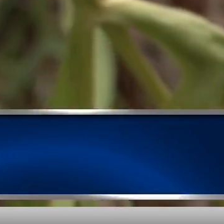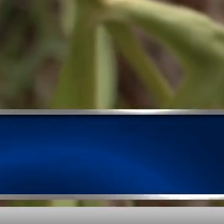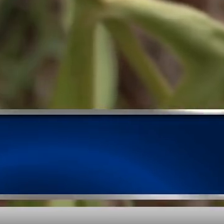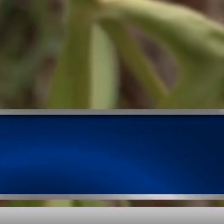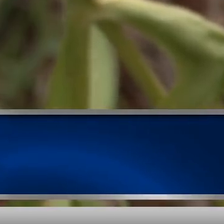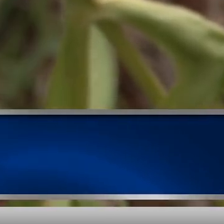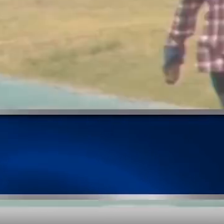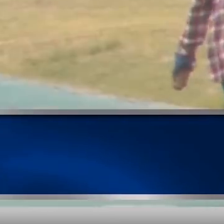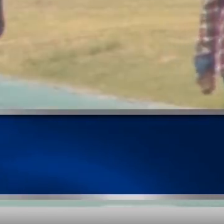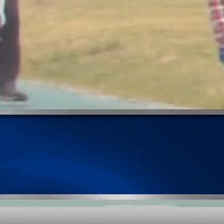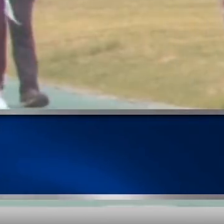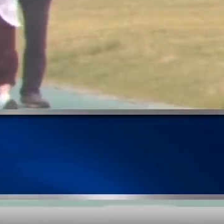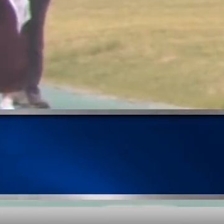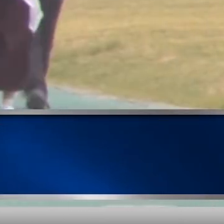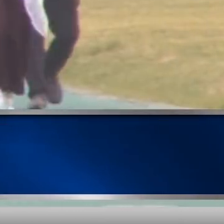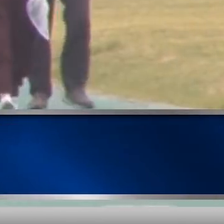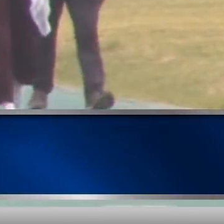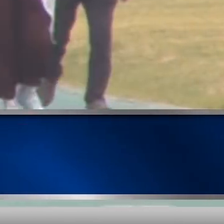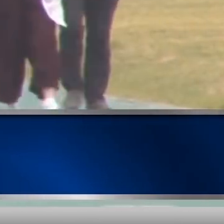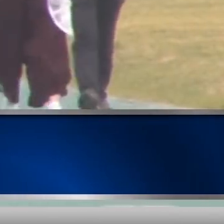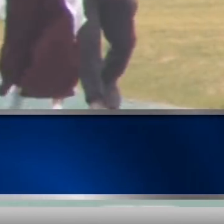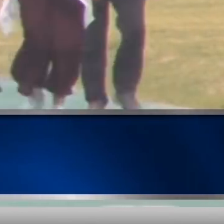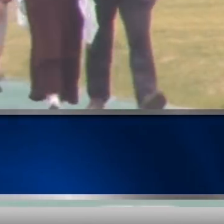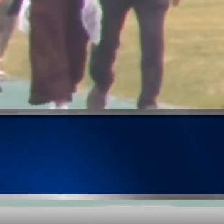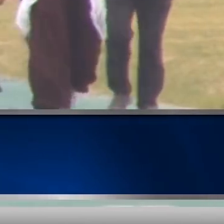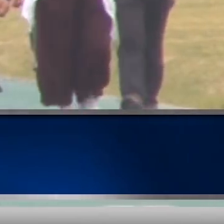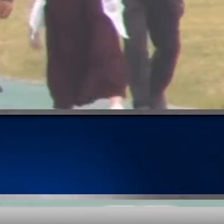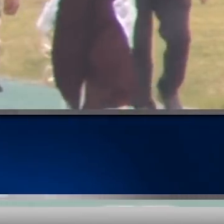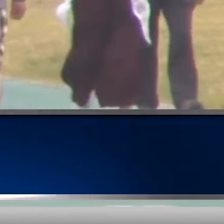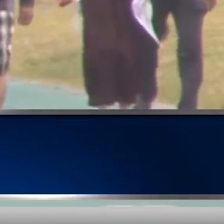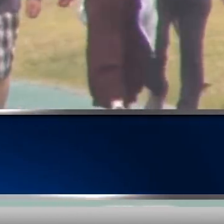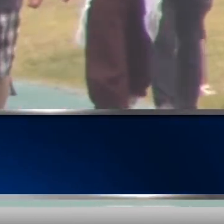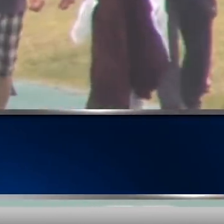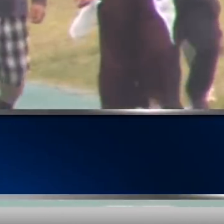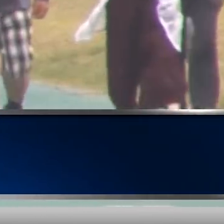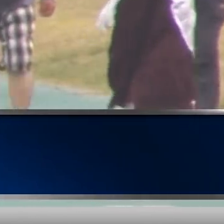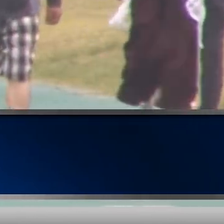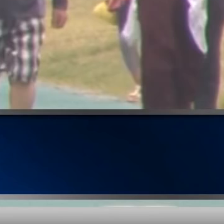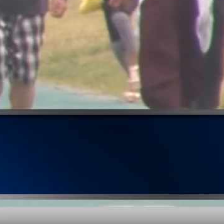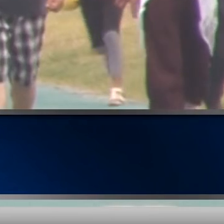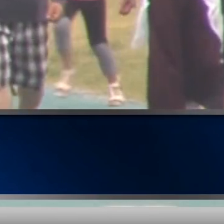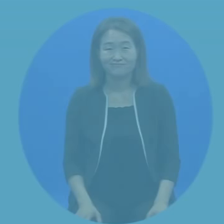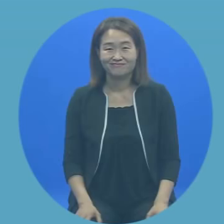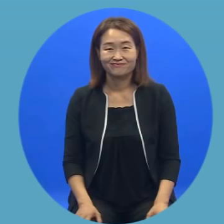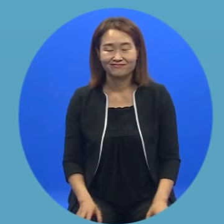기상청은 6월 1일 2017년 5월 기상 특성을 발표했습니다.